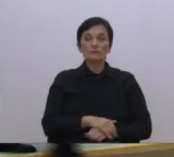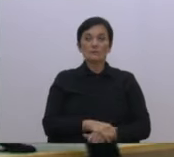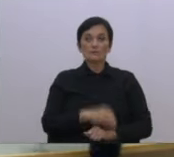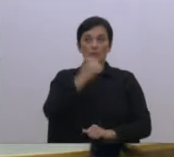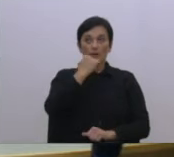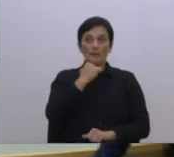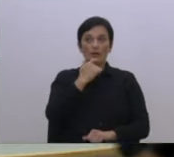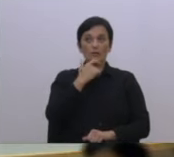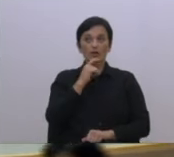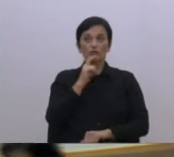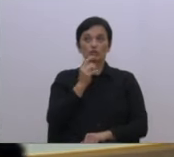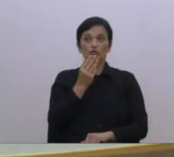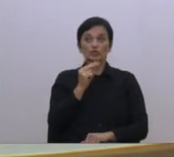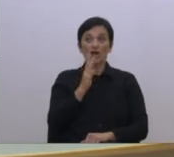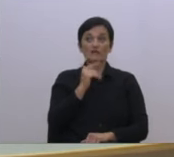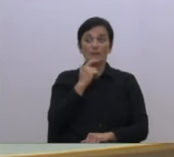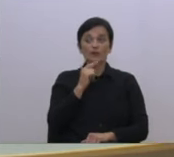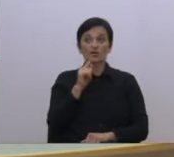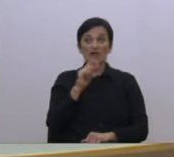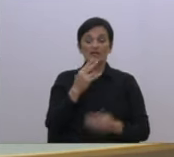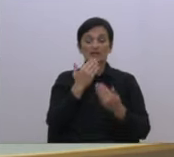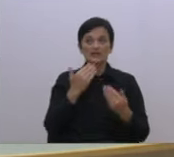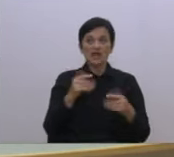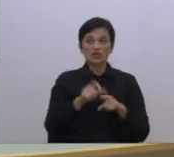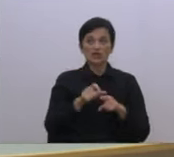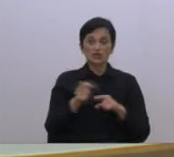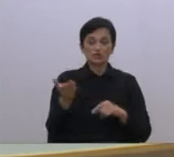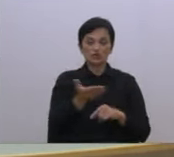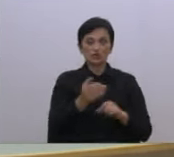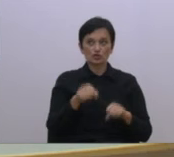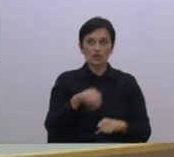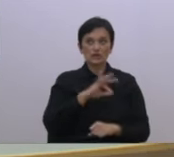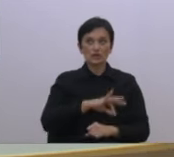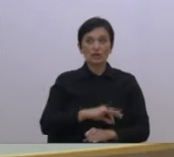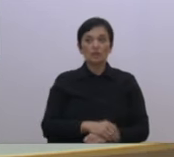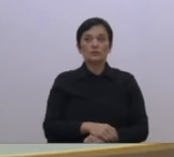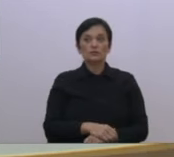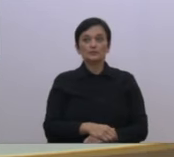მადლობ, ბატონო შავა. ბატონთების დასკვნითი სიტყვით შეგეძლიათ ისარგებლოთ?